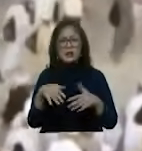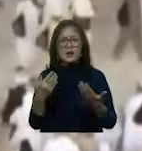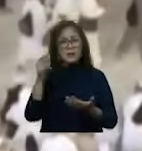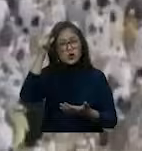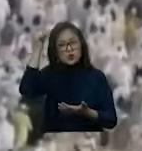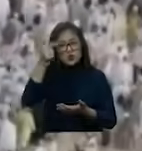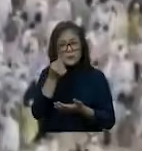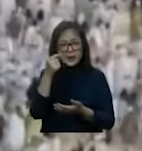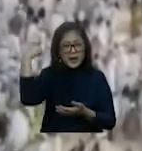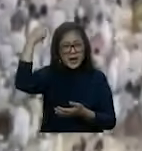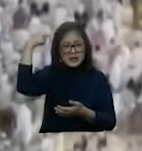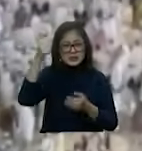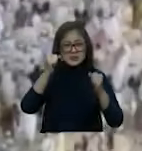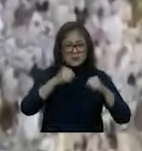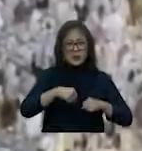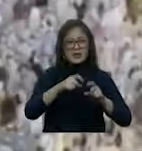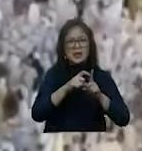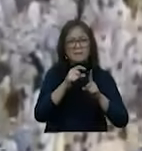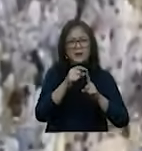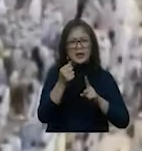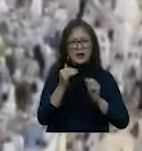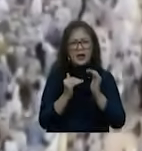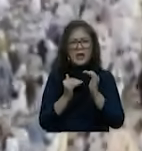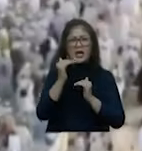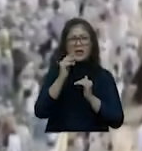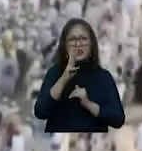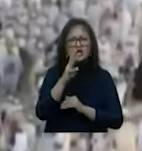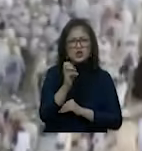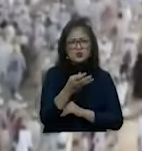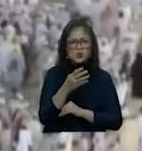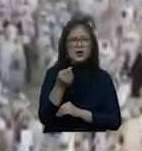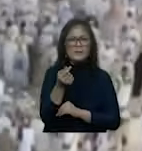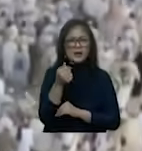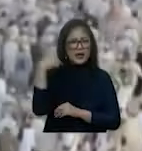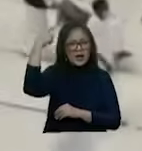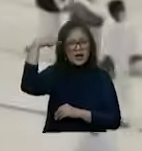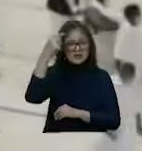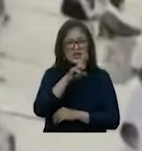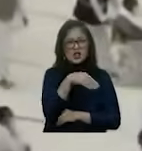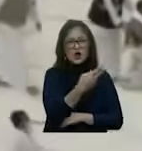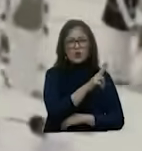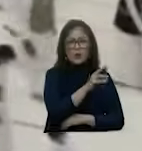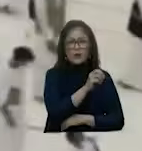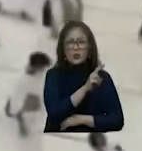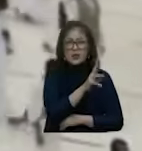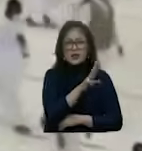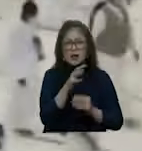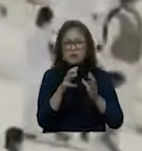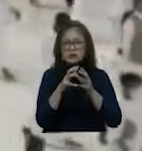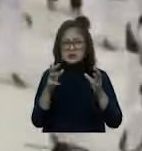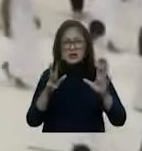yang disepakati DPR tersebut naik sekitar Rp3 juta dari biaya haji tahun 2023 sebesar rp90